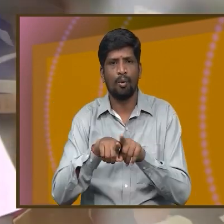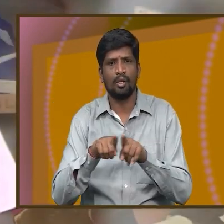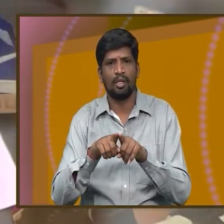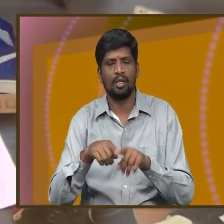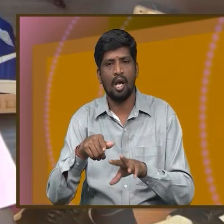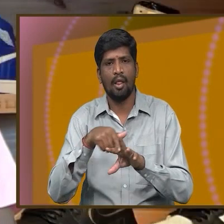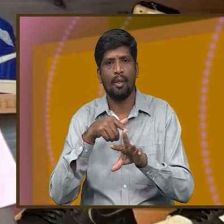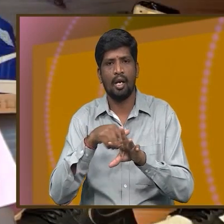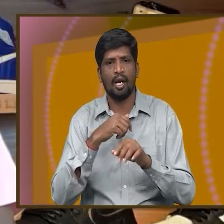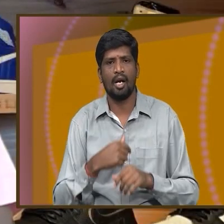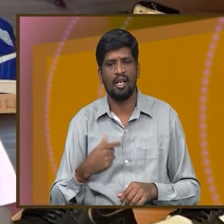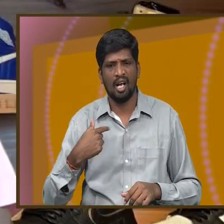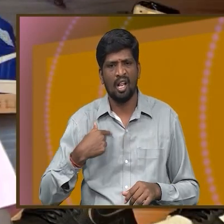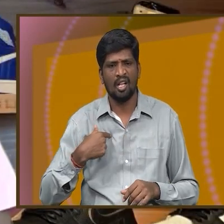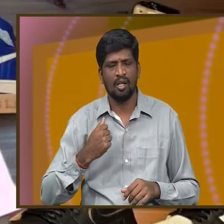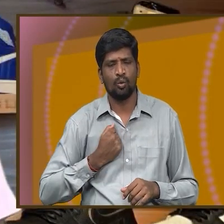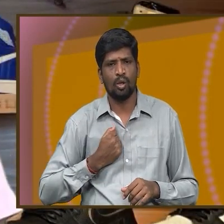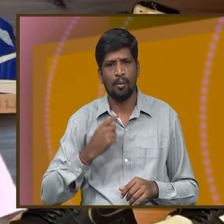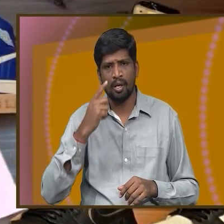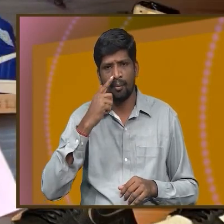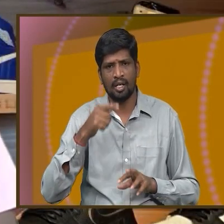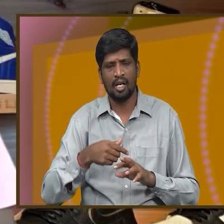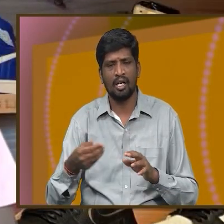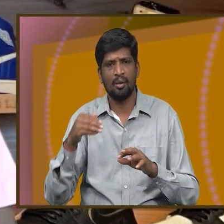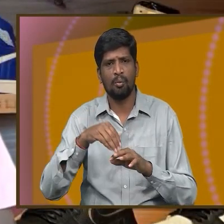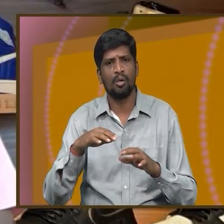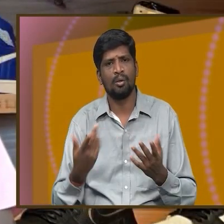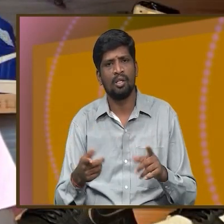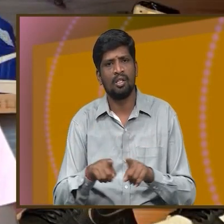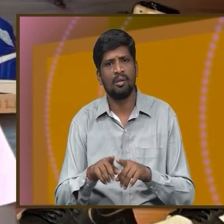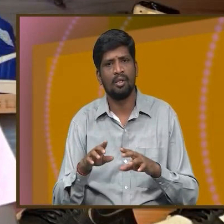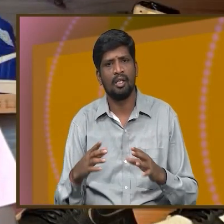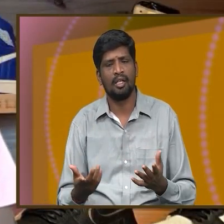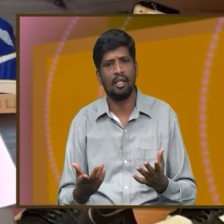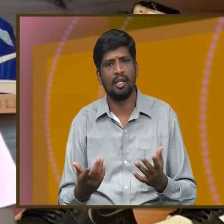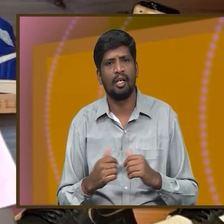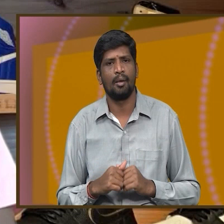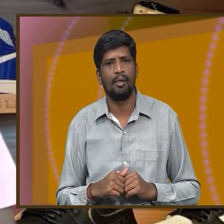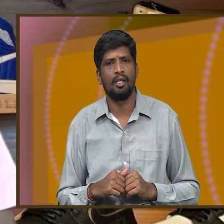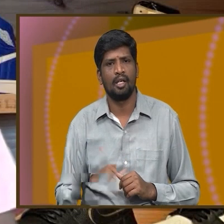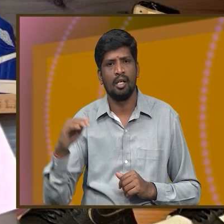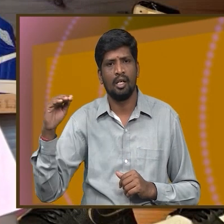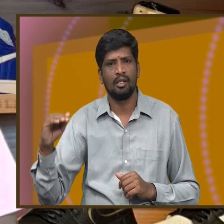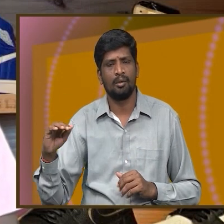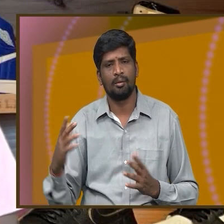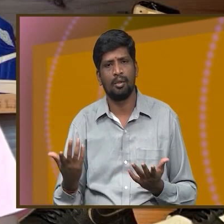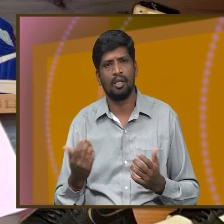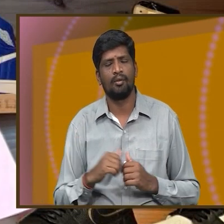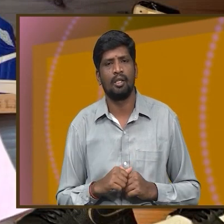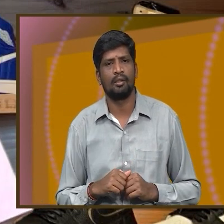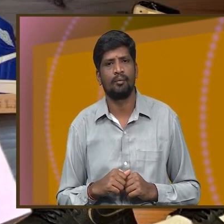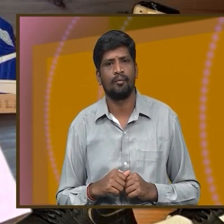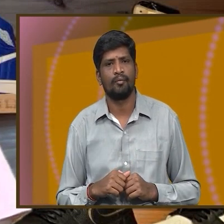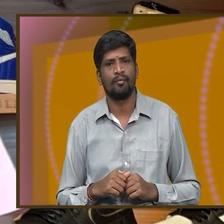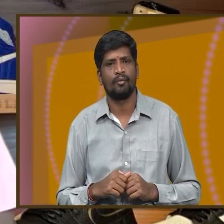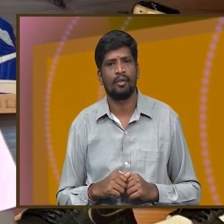வரையாக அனைத்து மக்களுக்கும் பொருந்திய அந்த வலதுபுற காலணி, ஆனால் அந்த சிறுமியினுடைய கால்களுக்கு மட்டும் பொருந்தவில்லை என்று சொல்லி